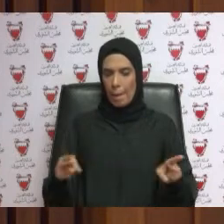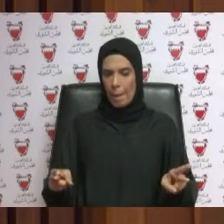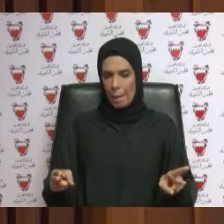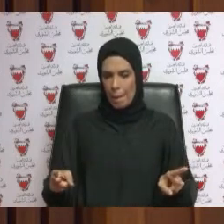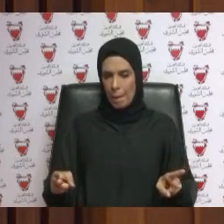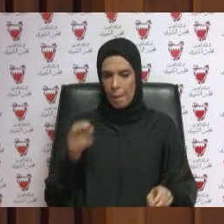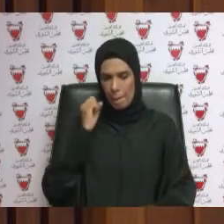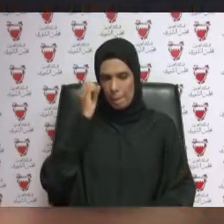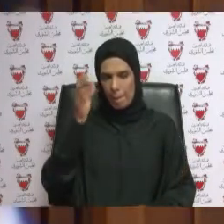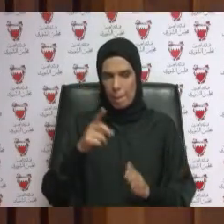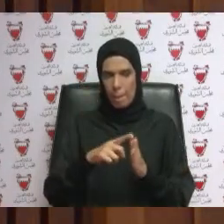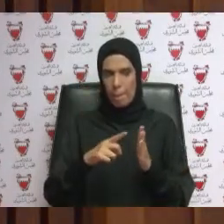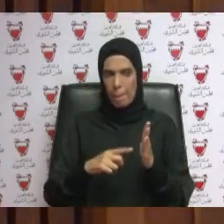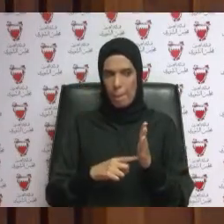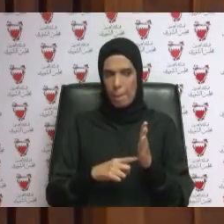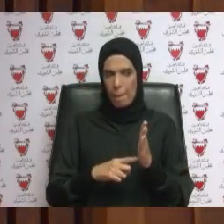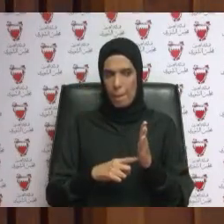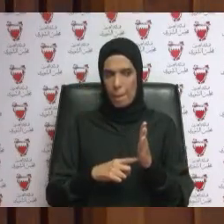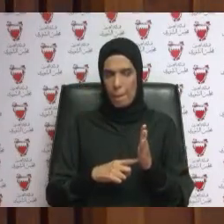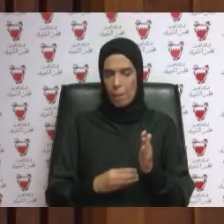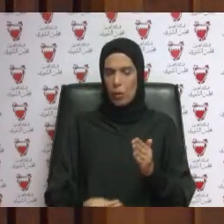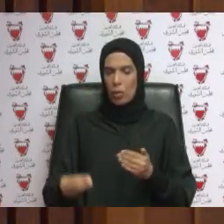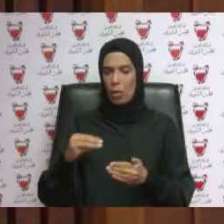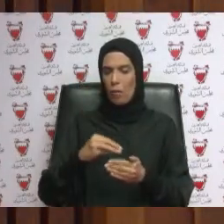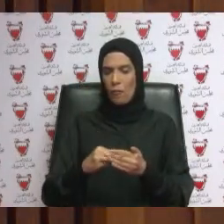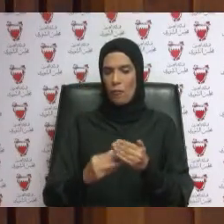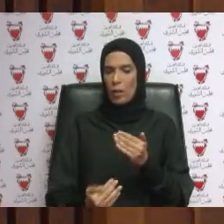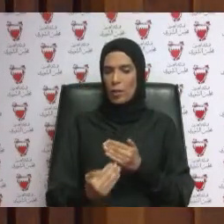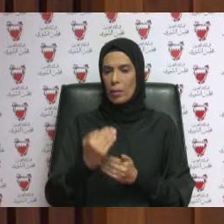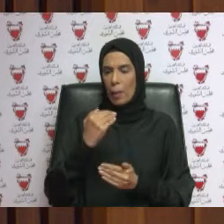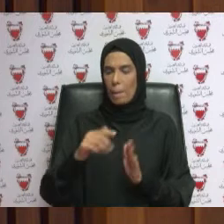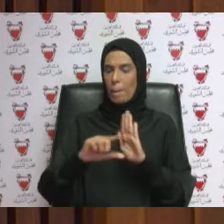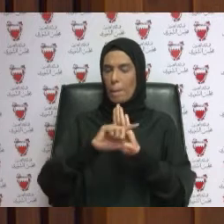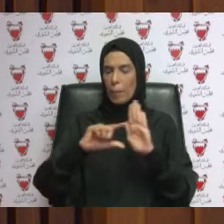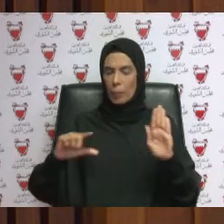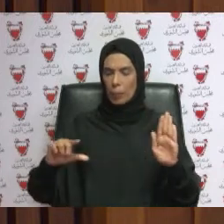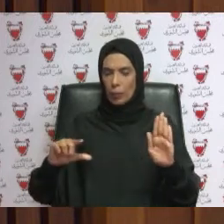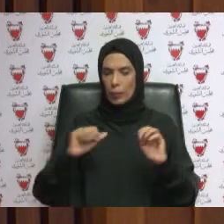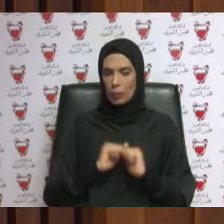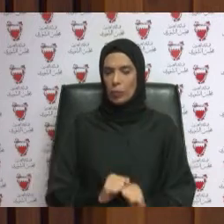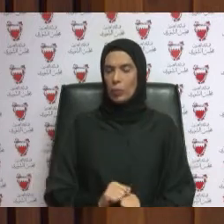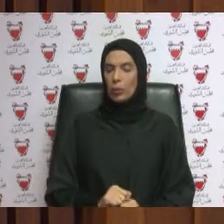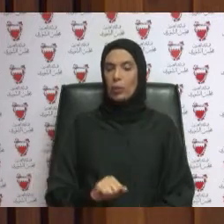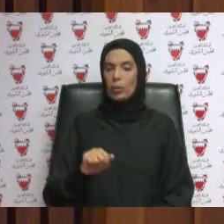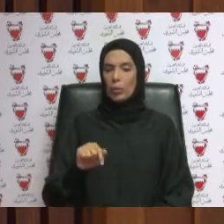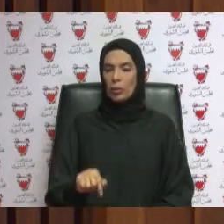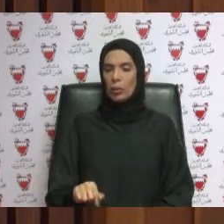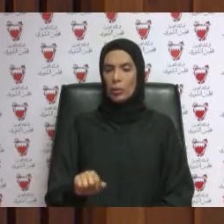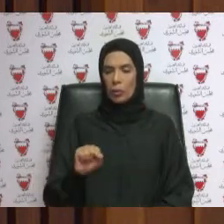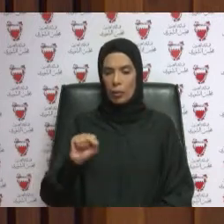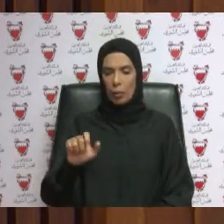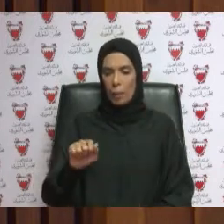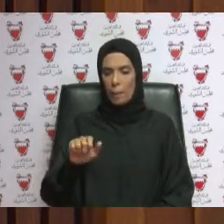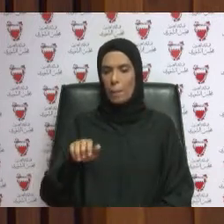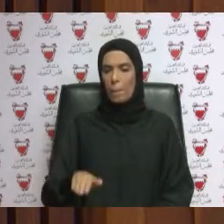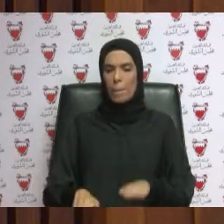نظر الاقتراح بقانون بشأن إضافة بند جديد زين إلى المادة 6 من المرسوم بقانون رقم 39 لسنة 2002 بشأن الميزانية